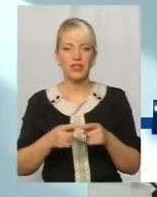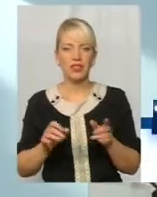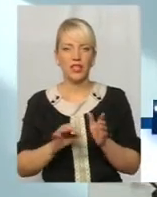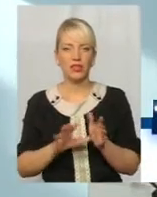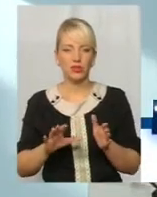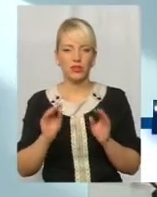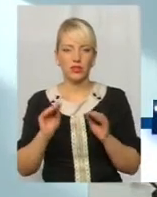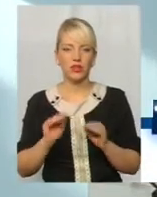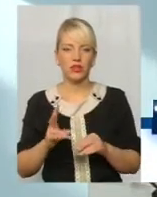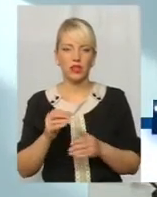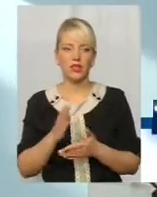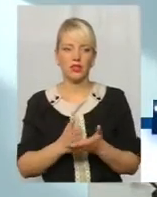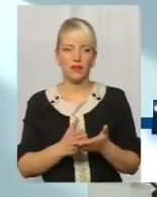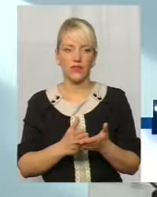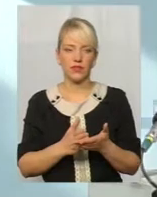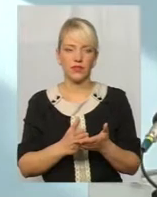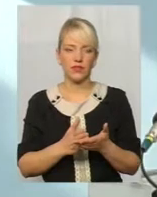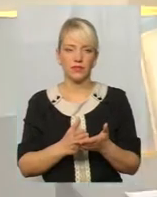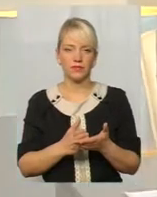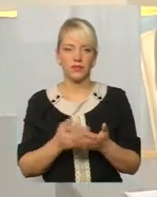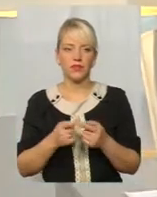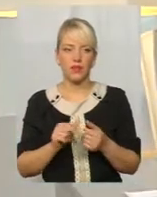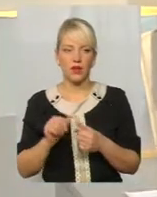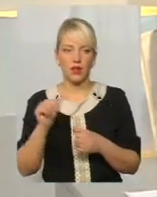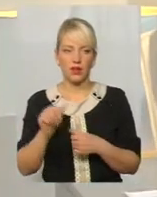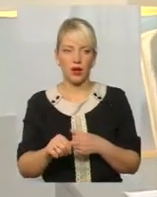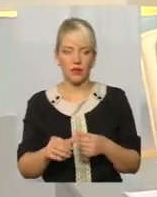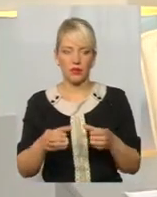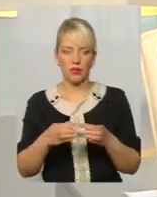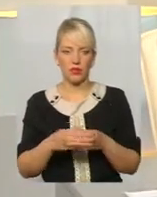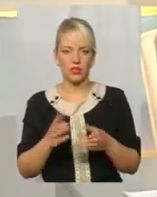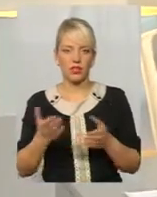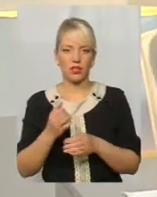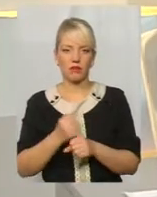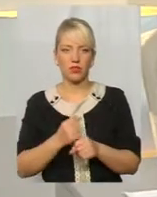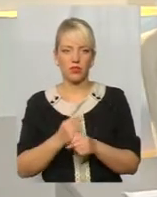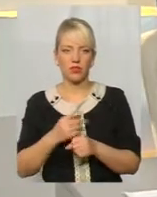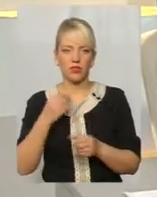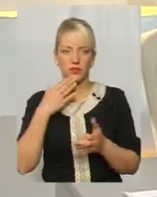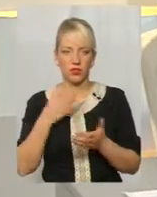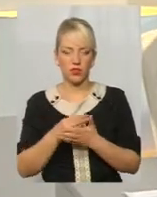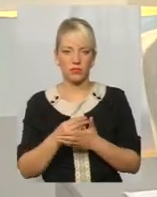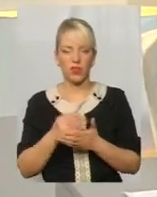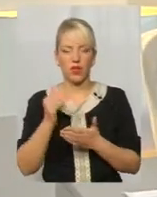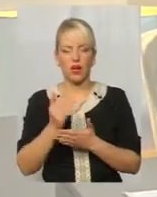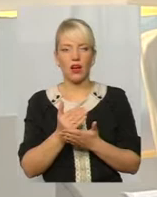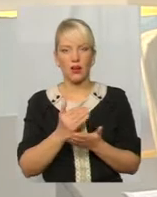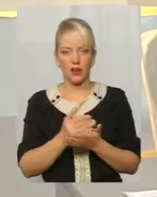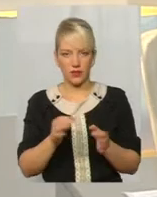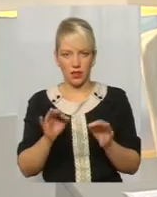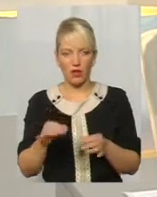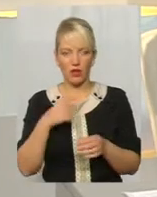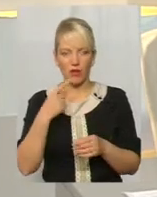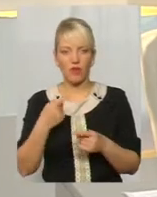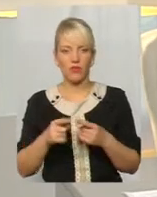декларацій на наявність у це них... окремий підрозділ, який працює за своїм графіком, так я розумію, за своїми